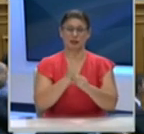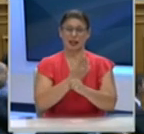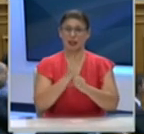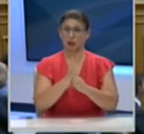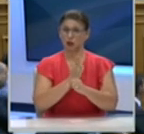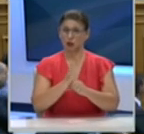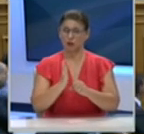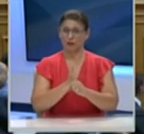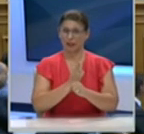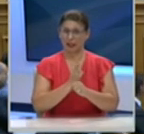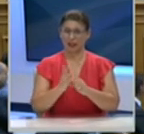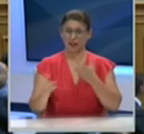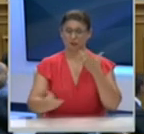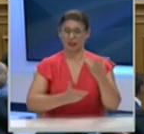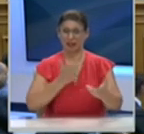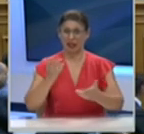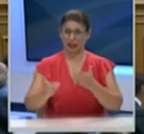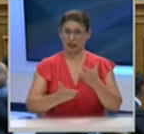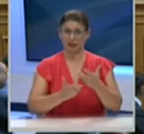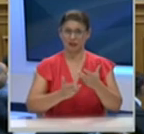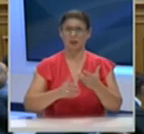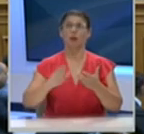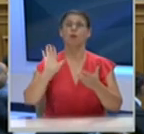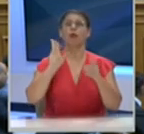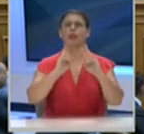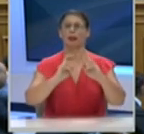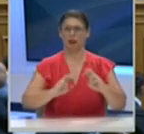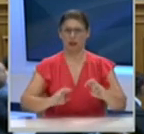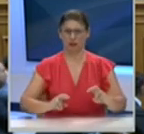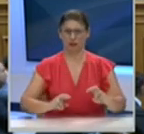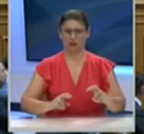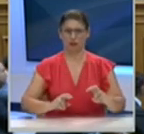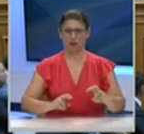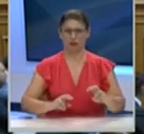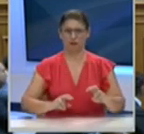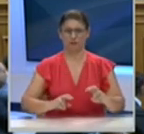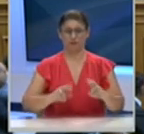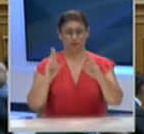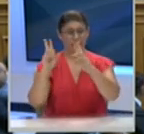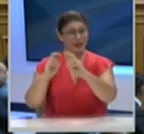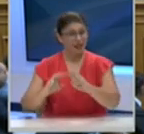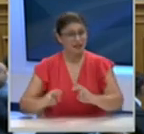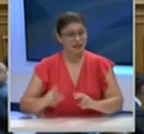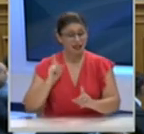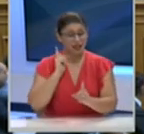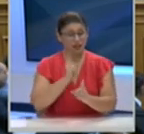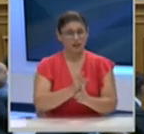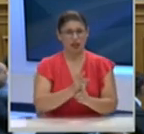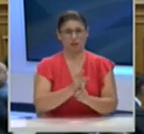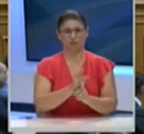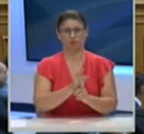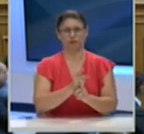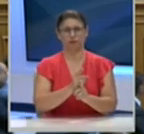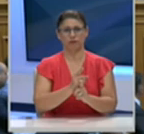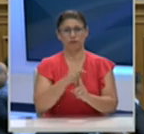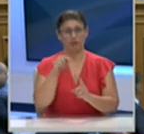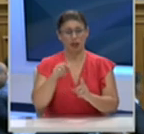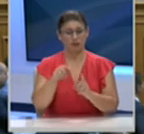καταστροφικές πυρκαγιές οι οποίες δεν ελέγχθησαν και να εξετάσετε ειδικά αυτά